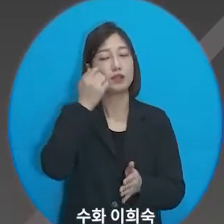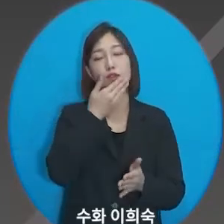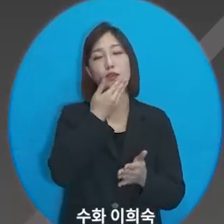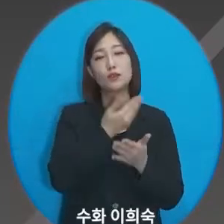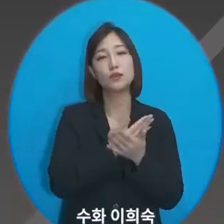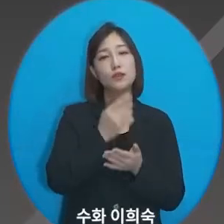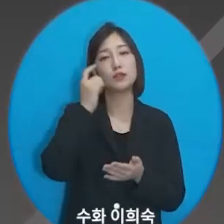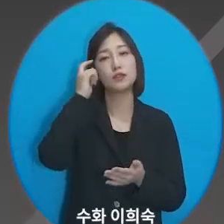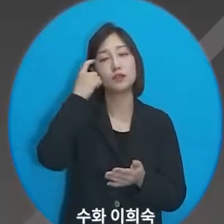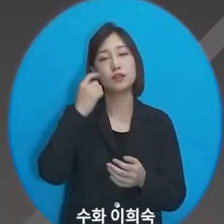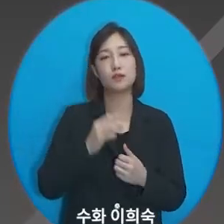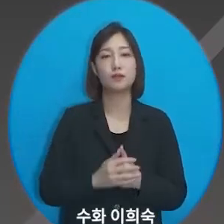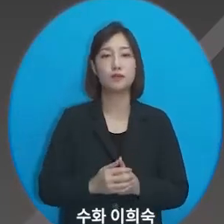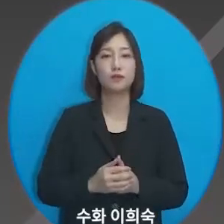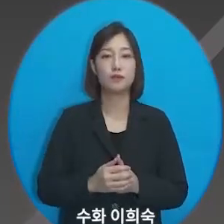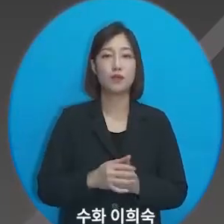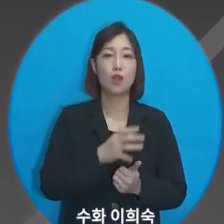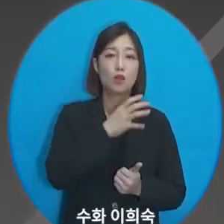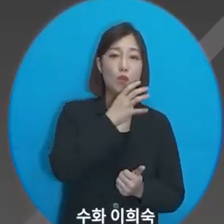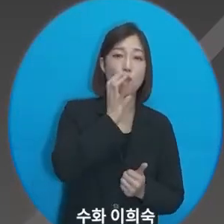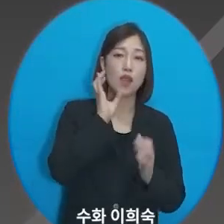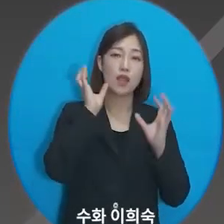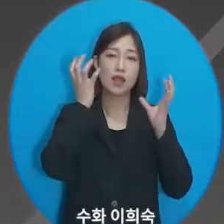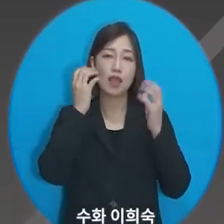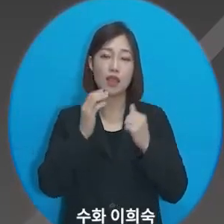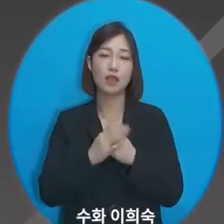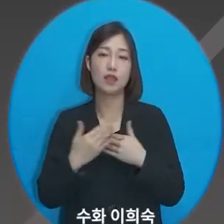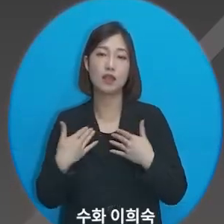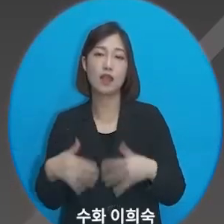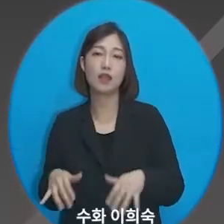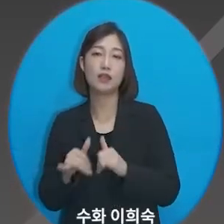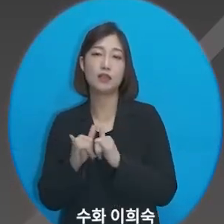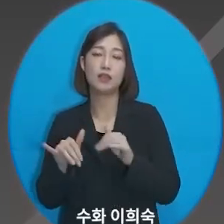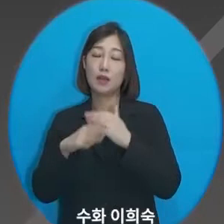어떤 약자들이 배제가 되면 안 된다는 말씀을 드립니다.